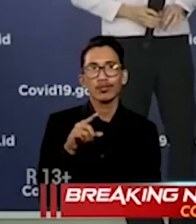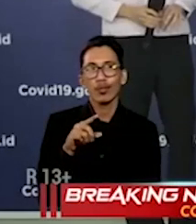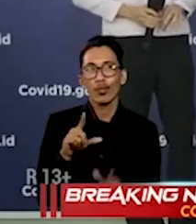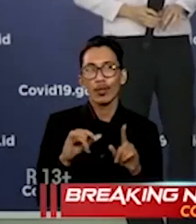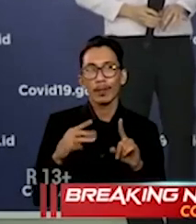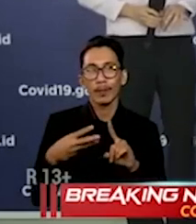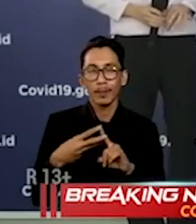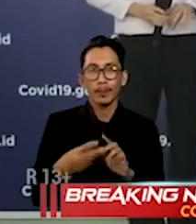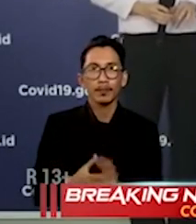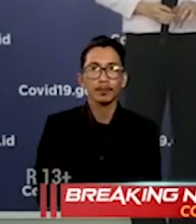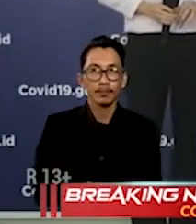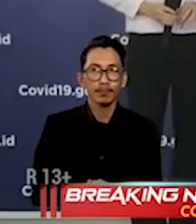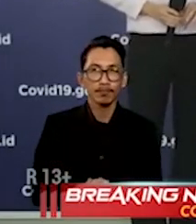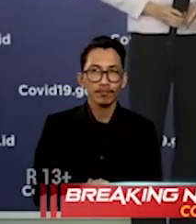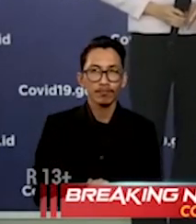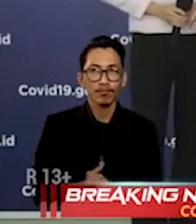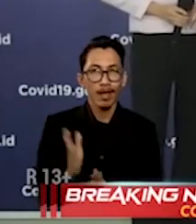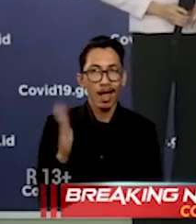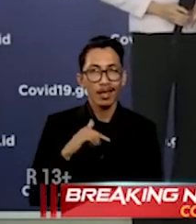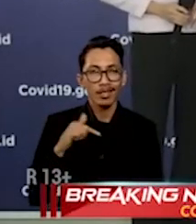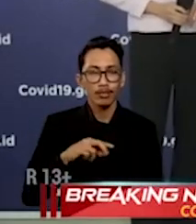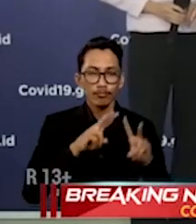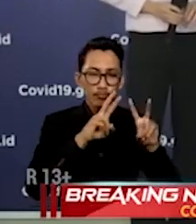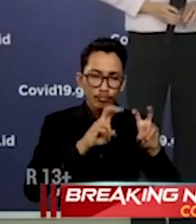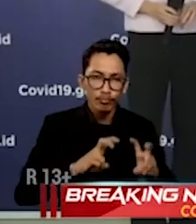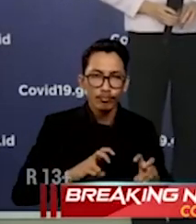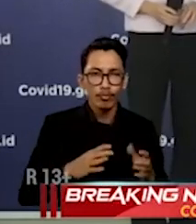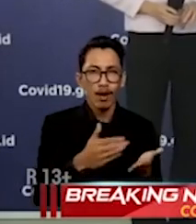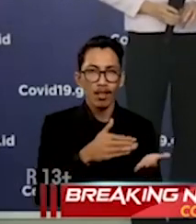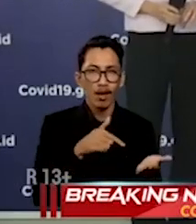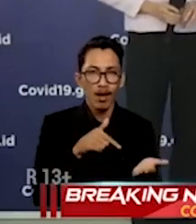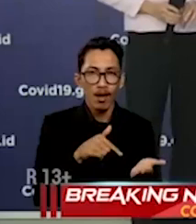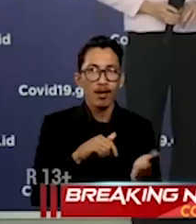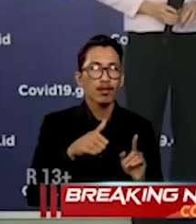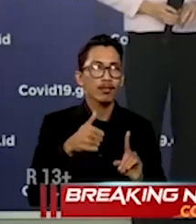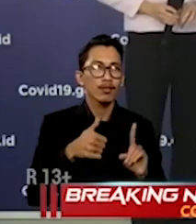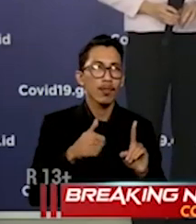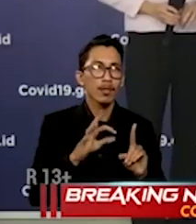Hai hari ini kita telah melakukan pemeriksaan spesimen sebanyak